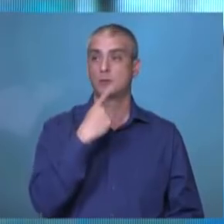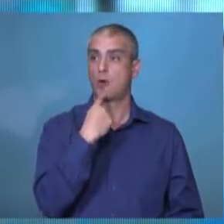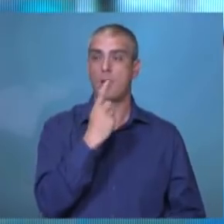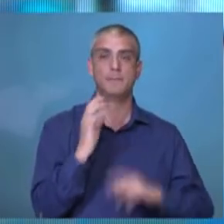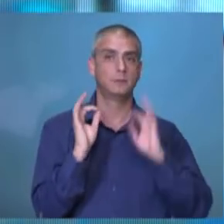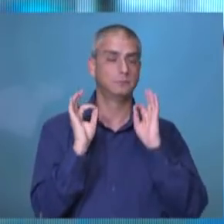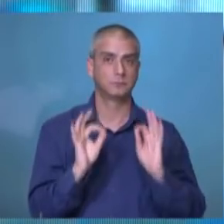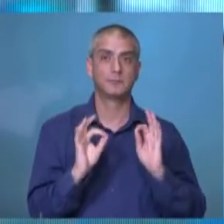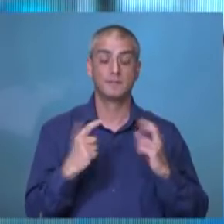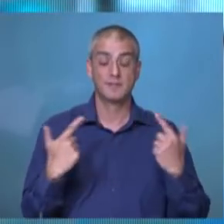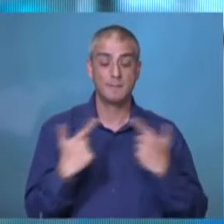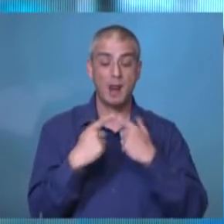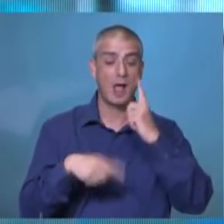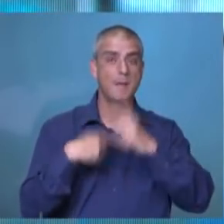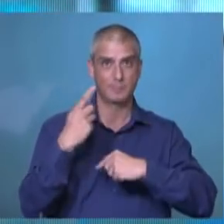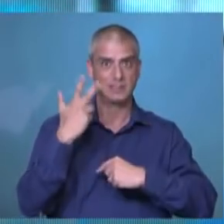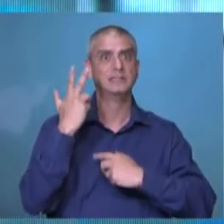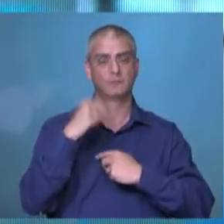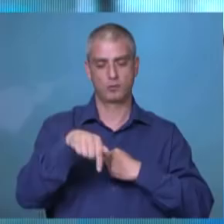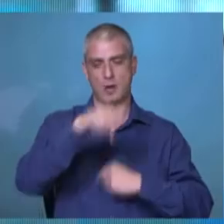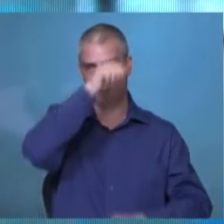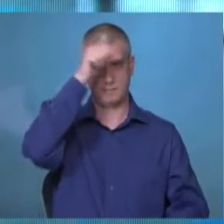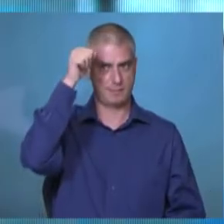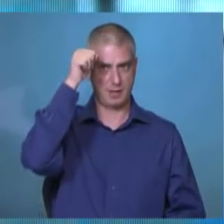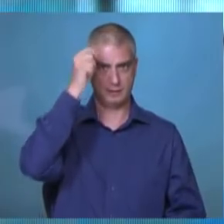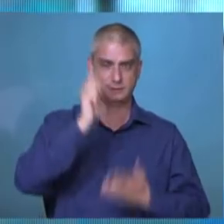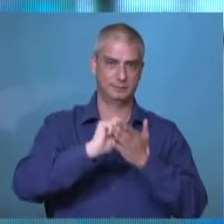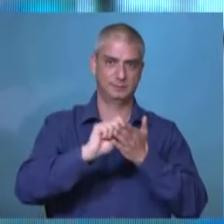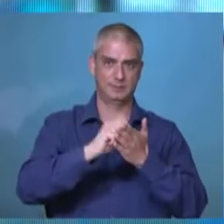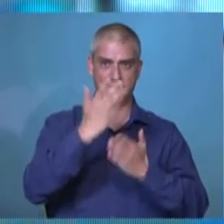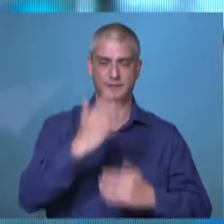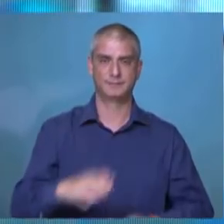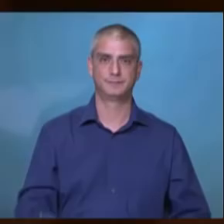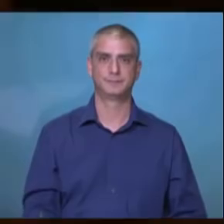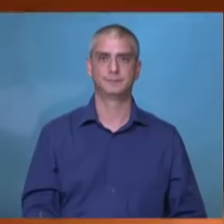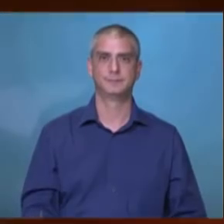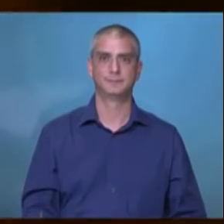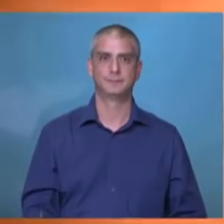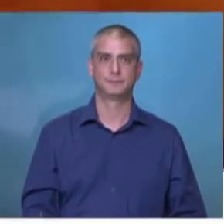מפורשות שהמלחמה הבאה צפויה הקיץ. רועי קייס, כתבנו, מוסיף פרטים.